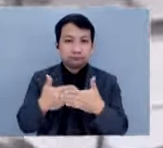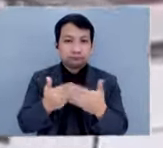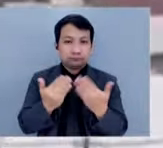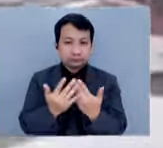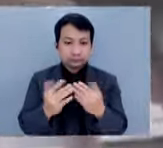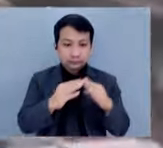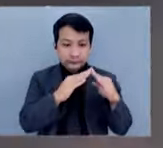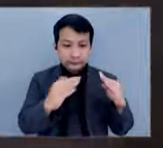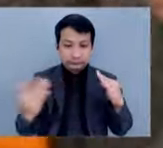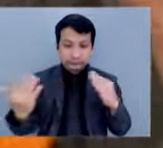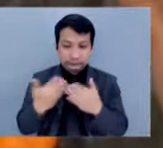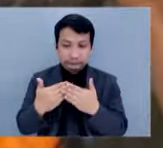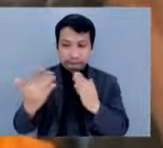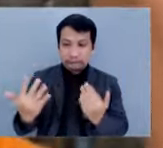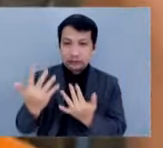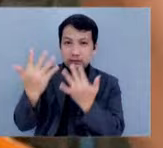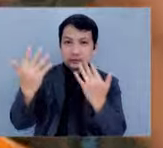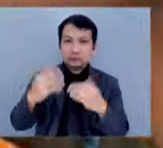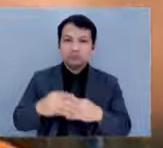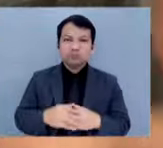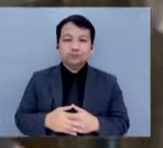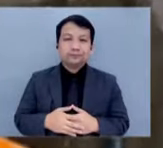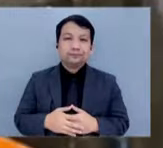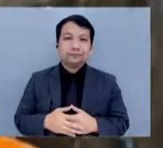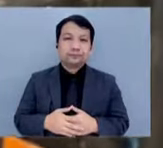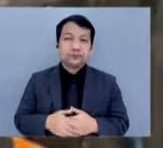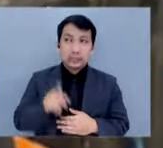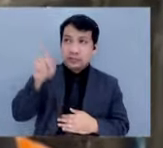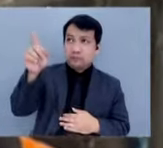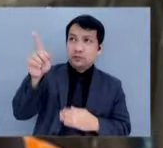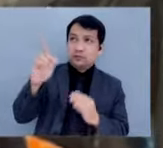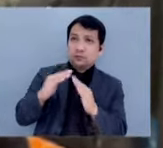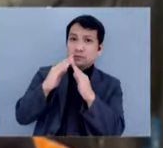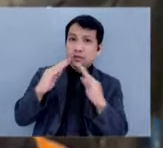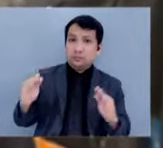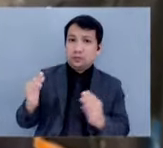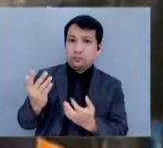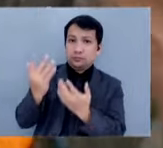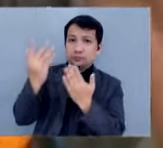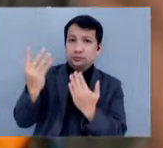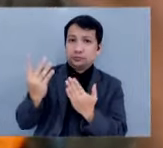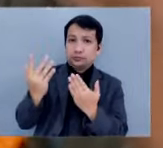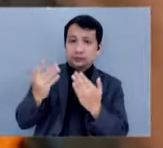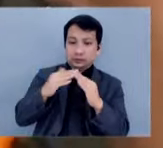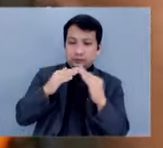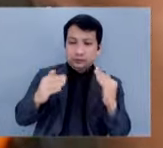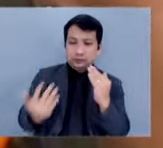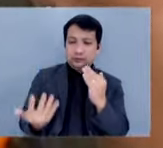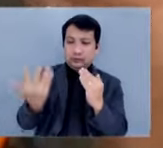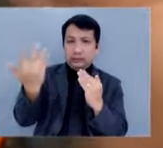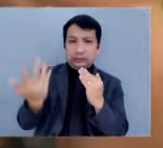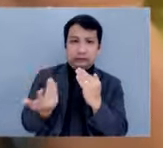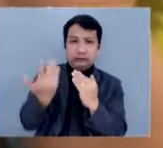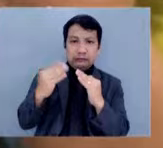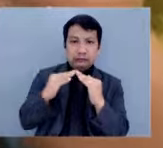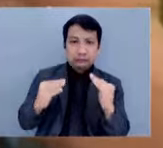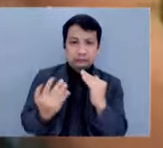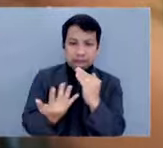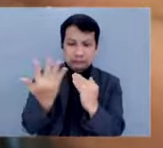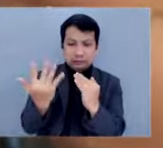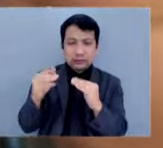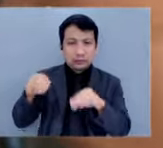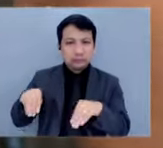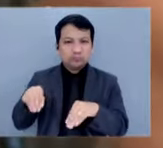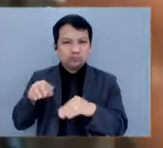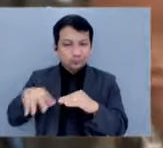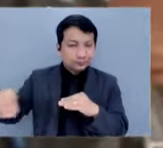kanilang bahay. Yan yung bahay namin. Yung sunog nasa likod na. Ang laki na ng apoy. Yung mga bumbero nagpaikot-ikot